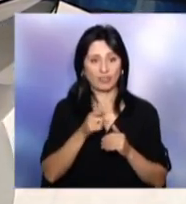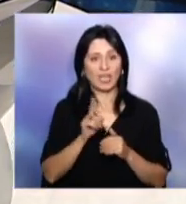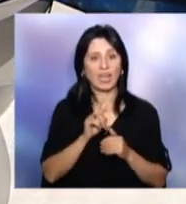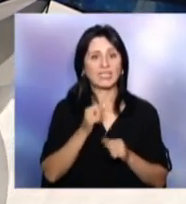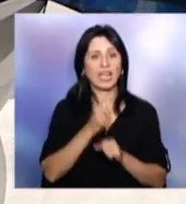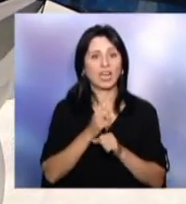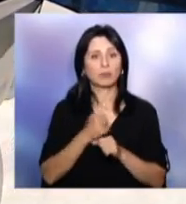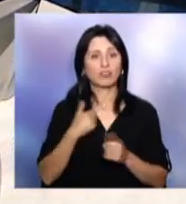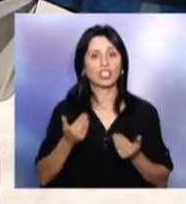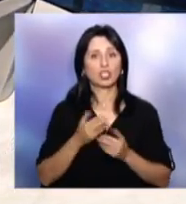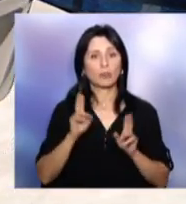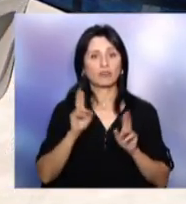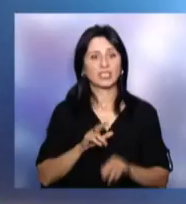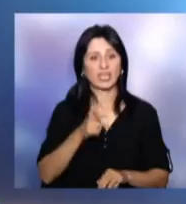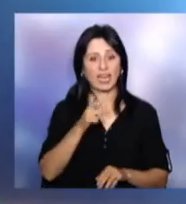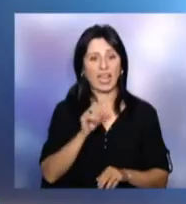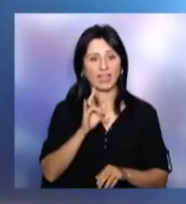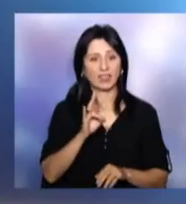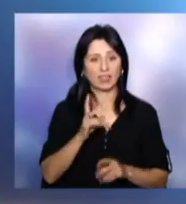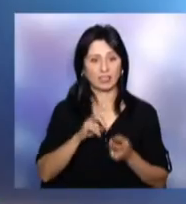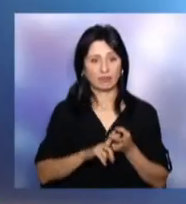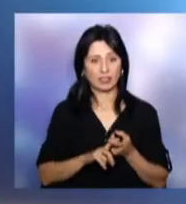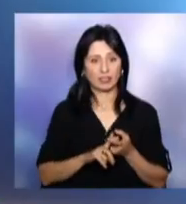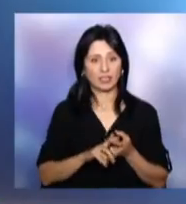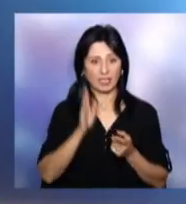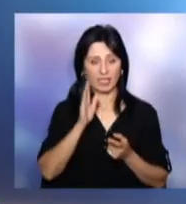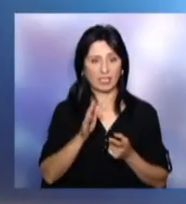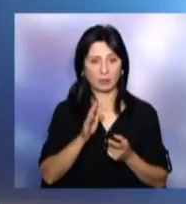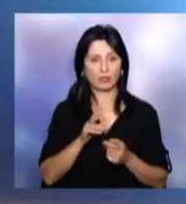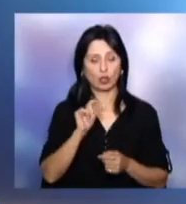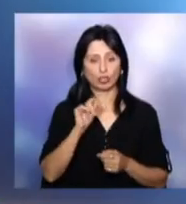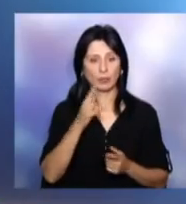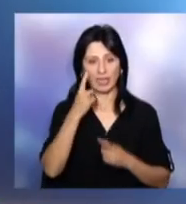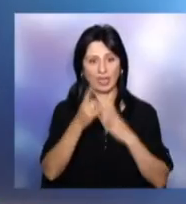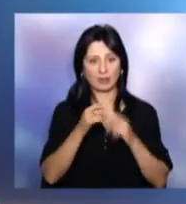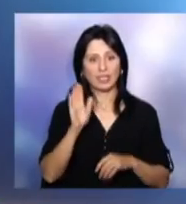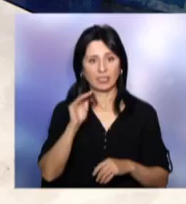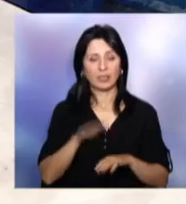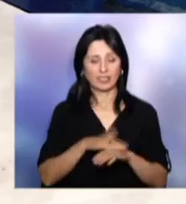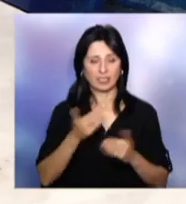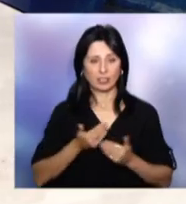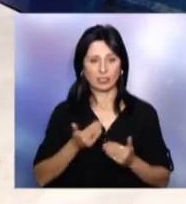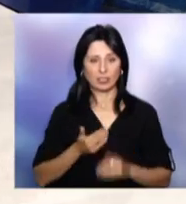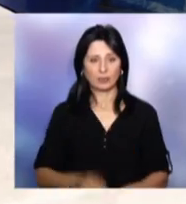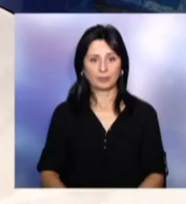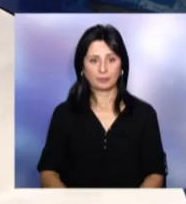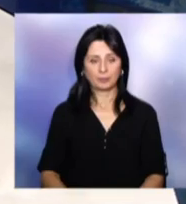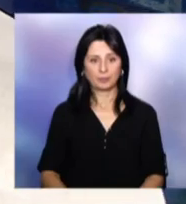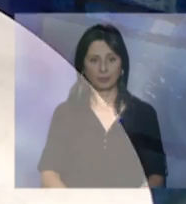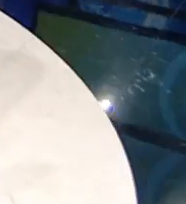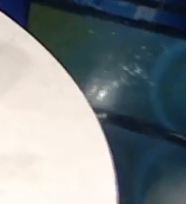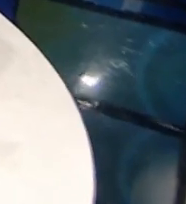რას აკეთებს ჩვენი ცხოვრების წესი გენებთან კავშირში, ამაზე იქნება ჩვენი ორშაბათის გადაცემა. ნახვამდის დღე, გრძელობას გისურვებთ.